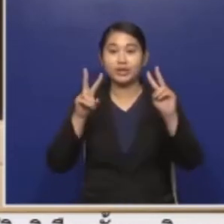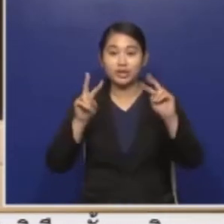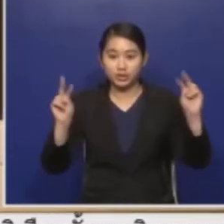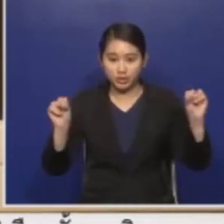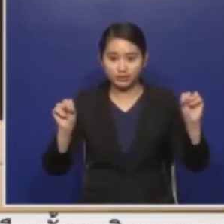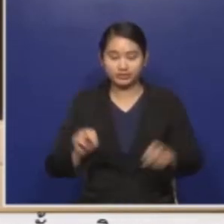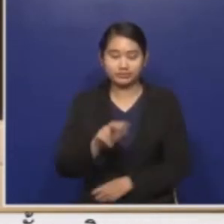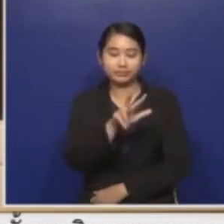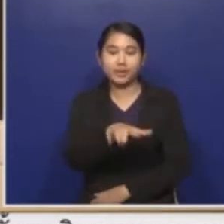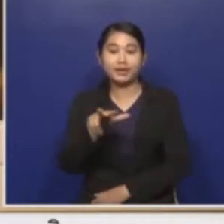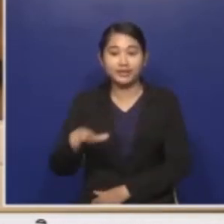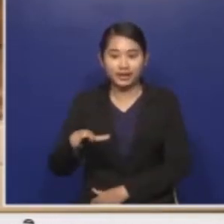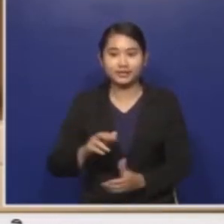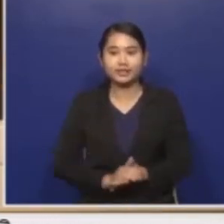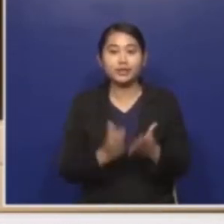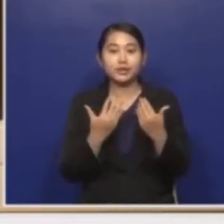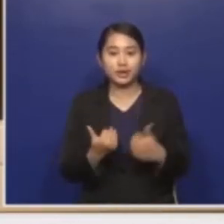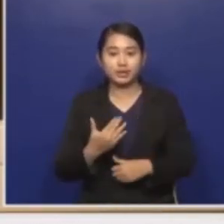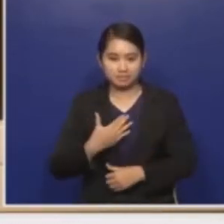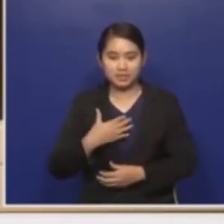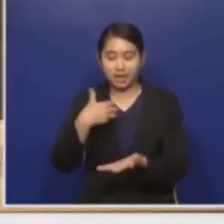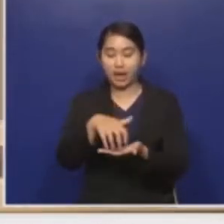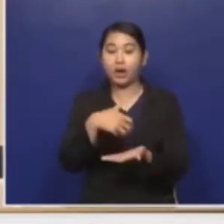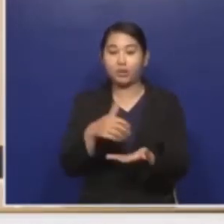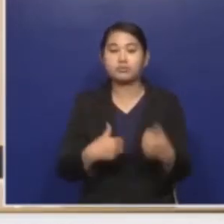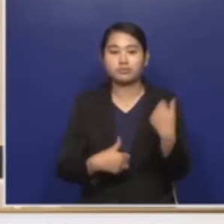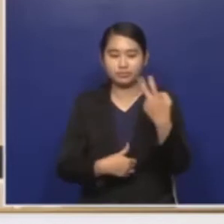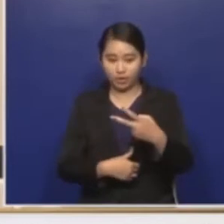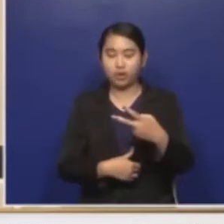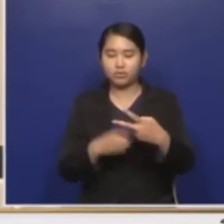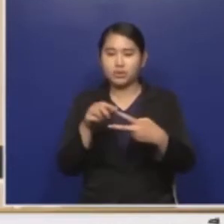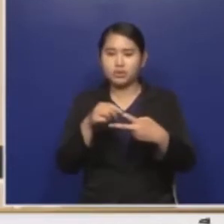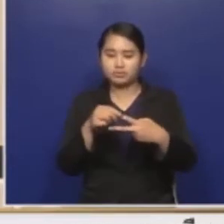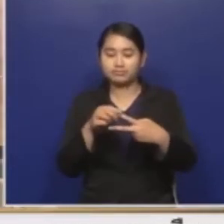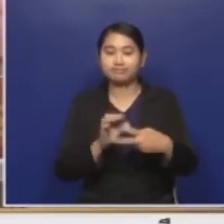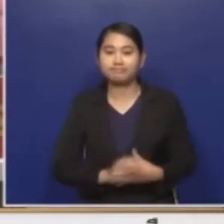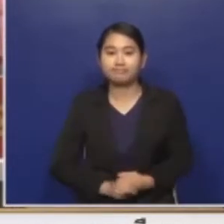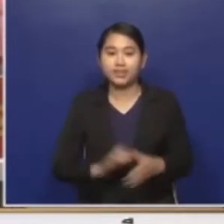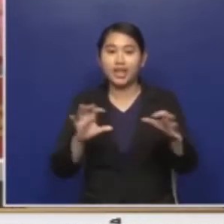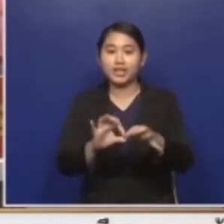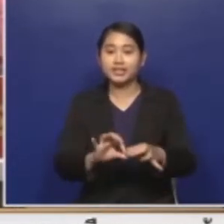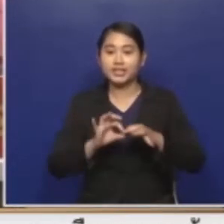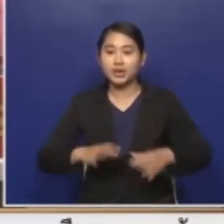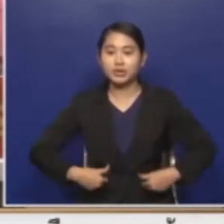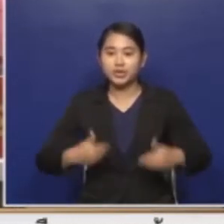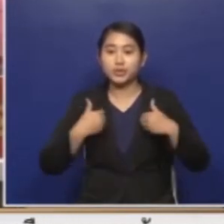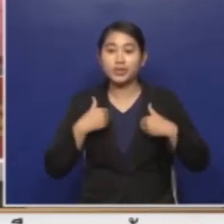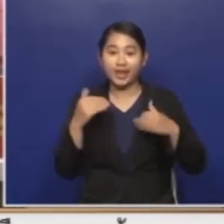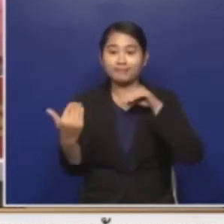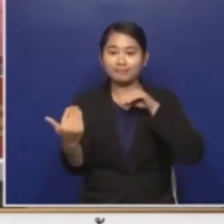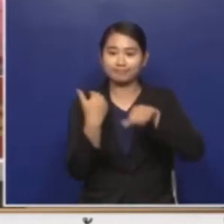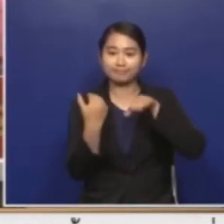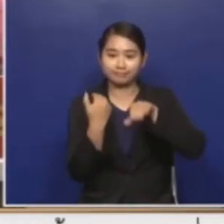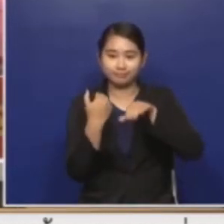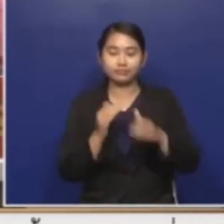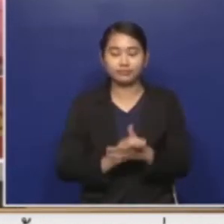ยขออนุญาตหารือกับท่านประธาน2เรื่องเป็นเรื่องที่เกี่ยวเนื่องกับการใช้ชีวิตบนท้องถนนของพี่น้องประชาชนน